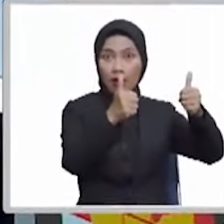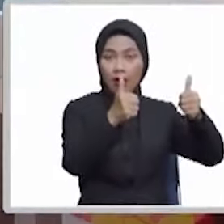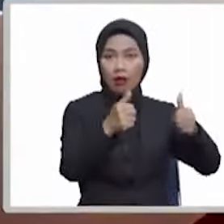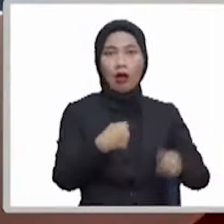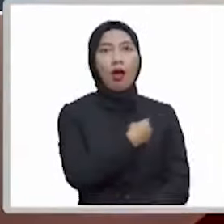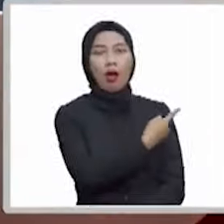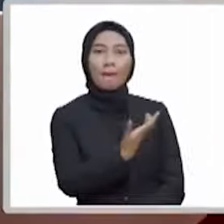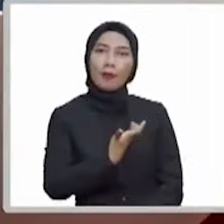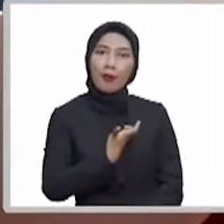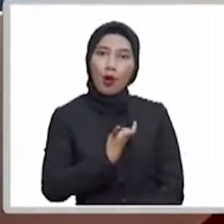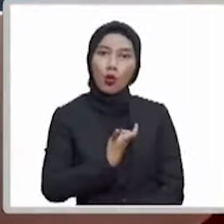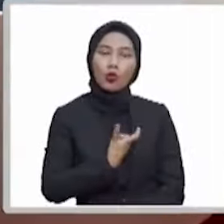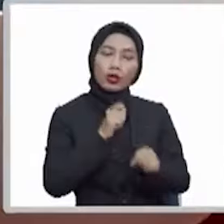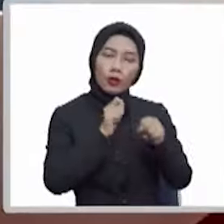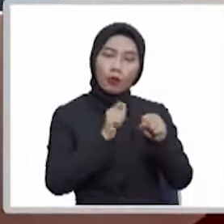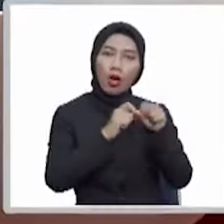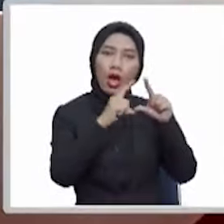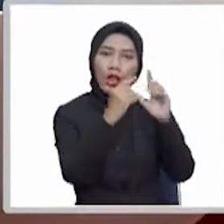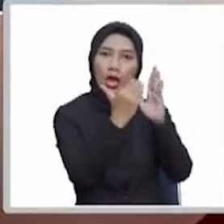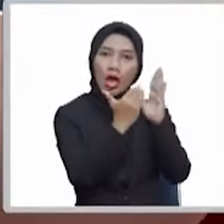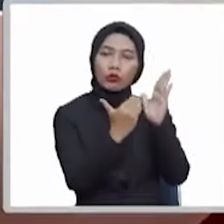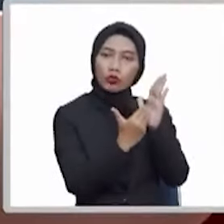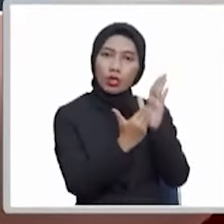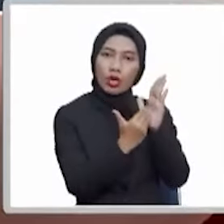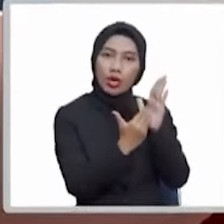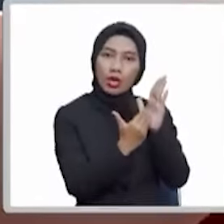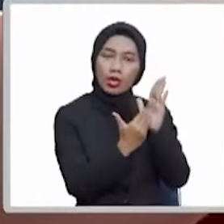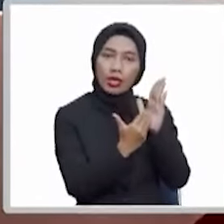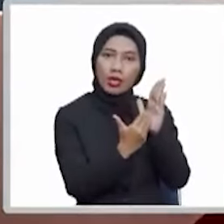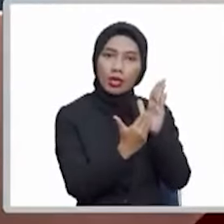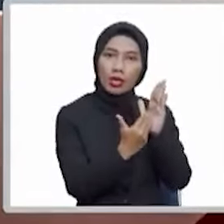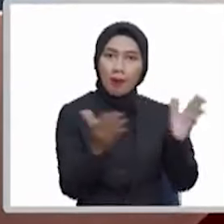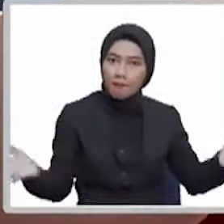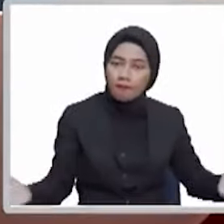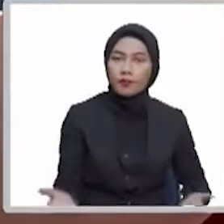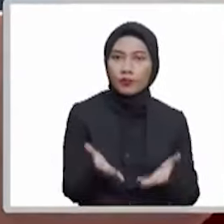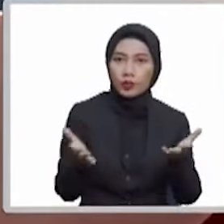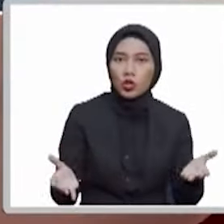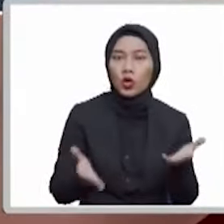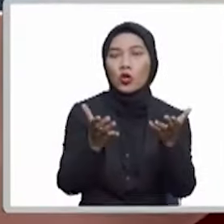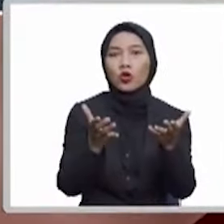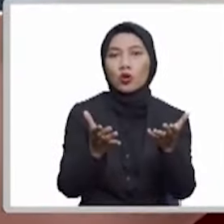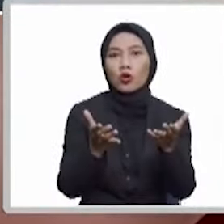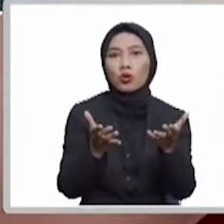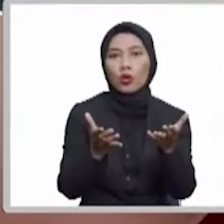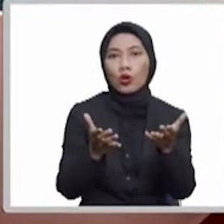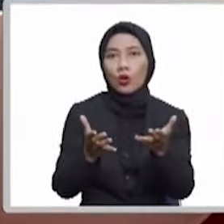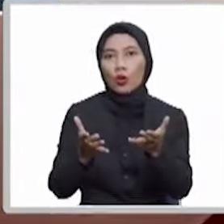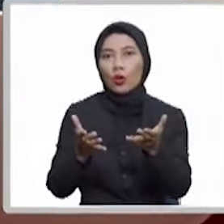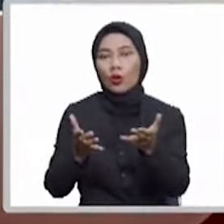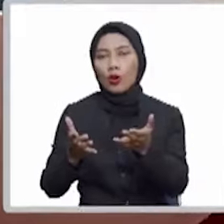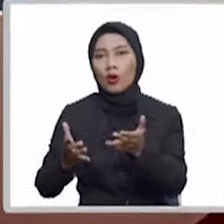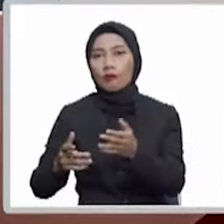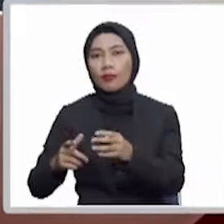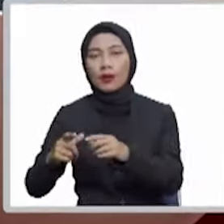membuat peraturan juga diantaranya mendorong aparat penegak hukum memberikan hukuman yang